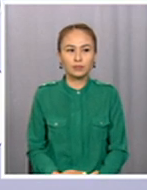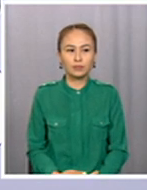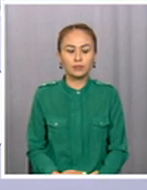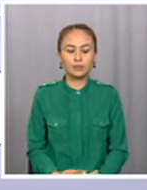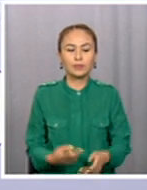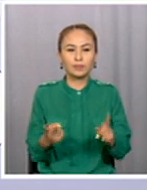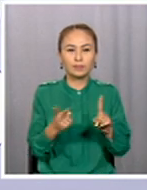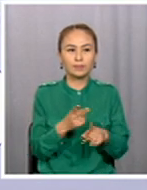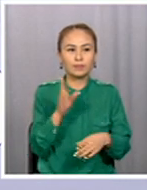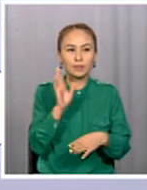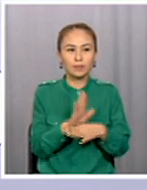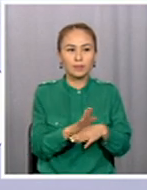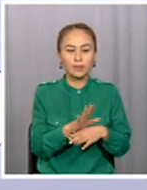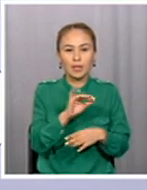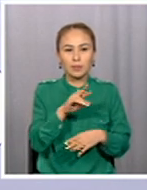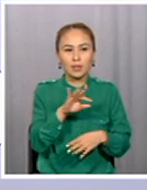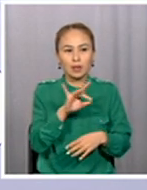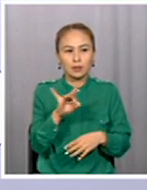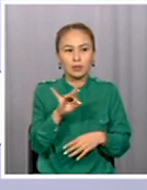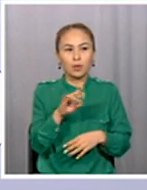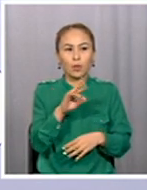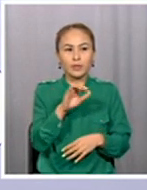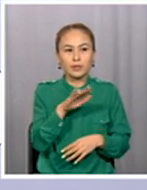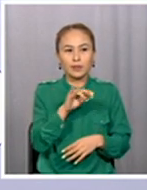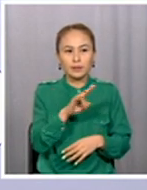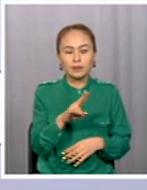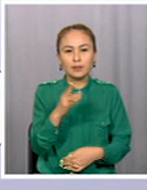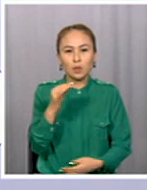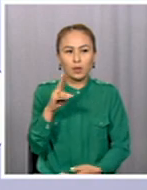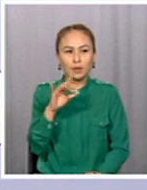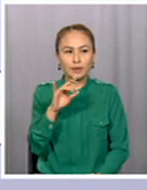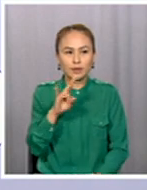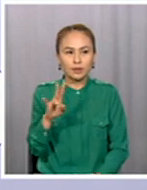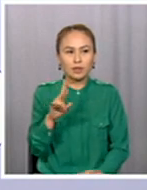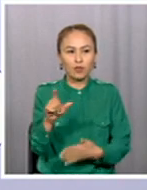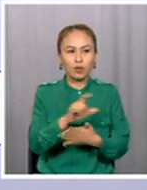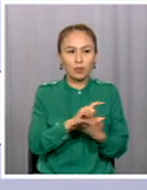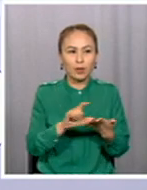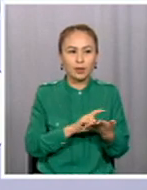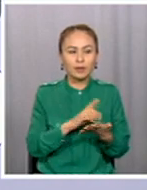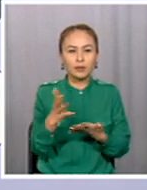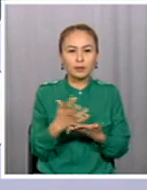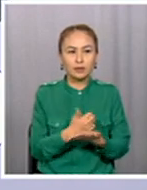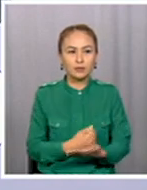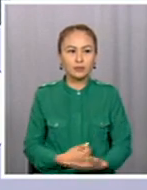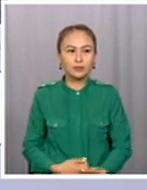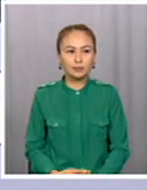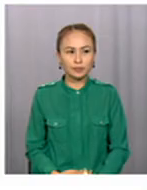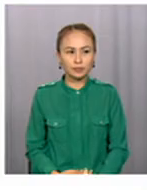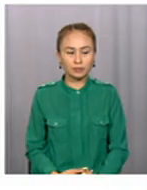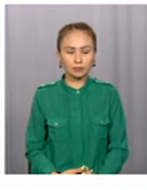Екінші тапсырма. Император Константин мен Диоклетиан реформаларын анықтаңыз.